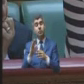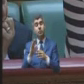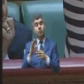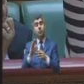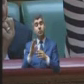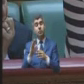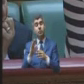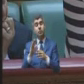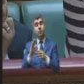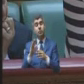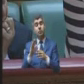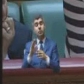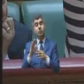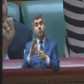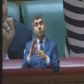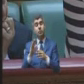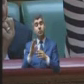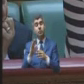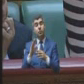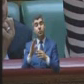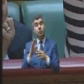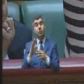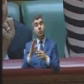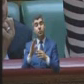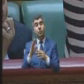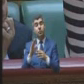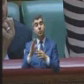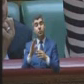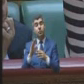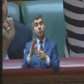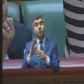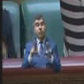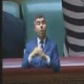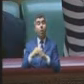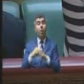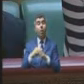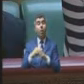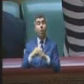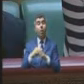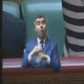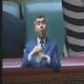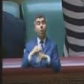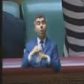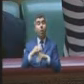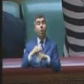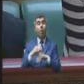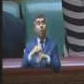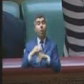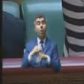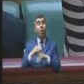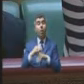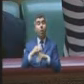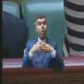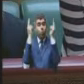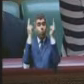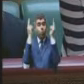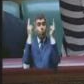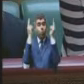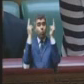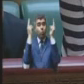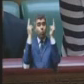الخاص بالتربيه الوطنيه عنده الامكانيه ديال الترقيه بالشهاده، والموظفين